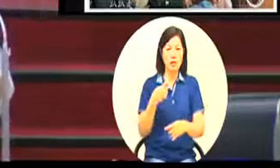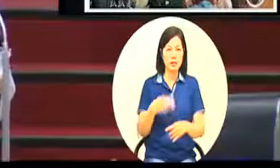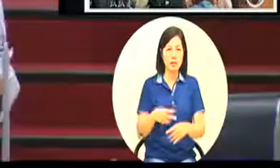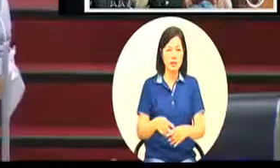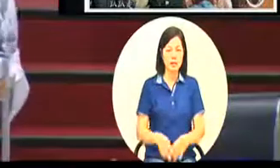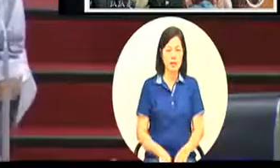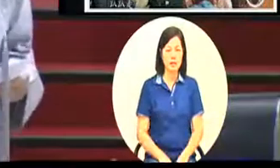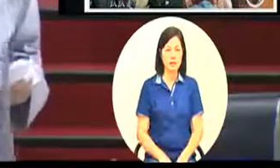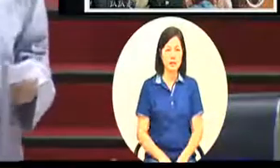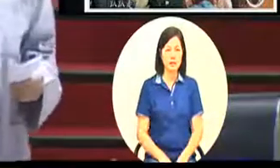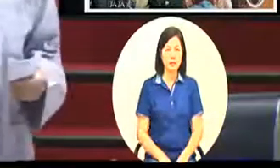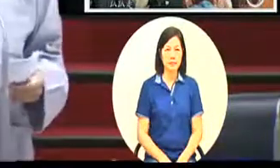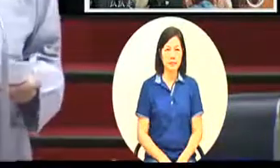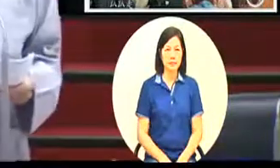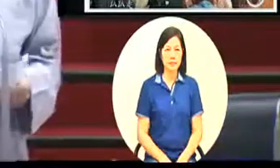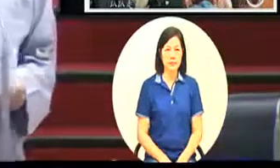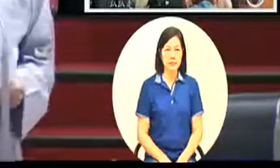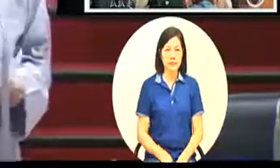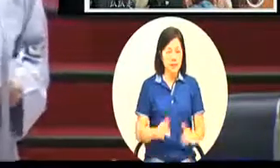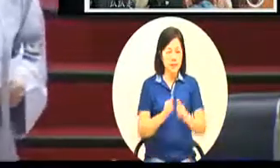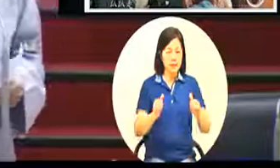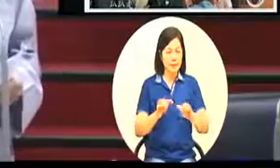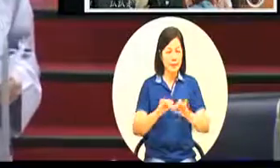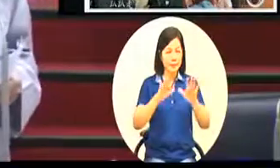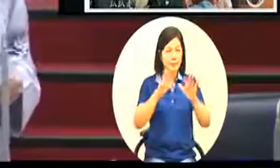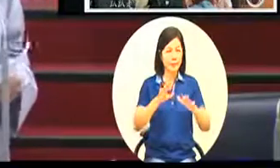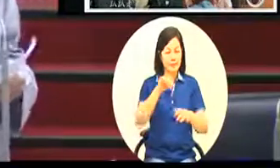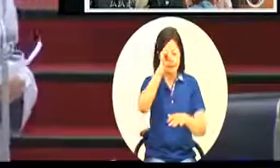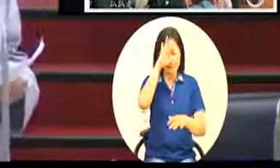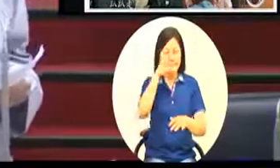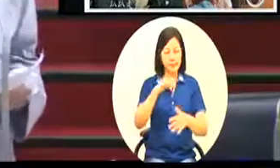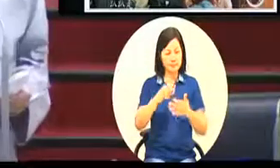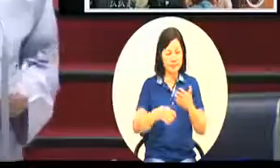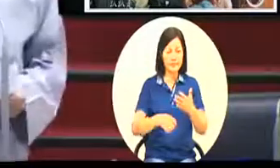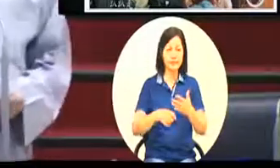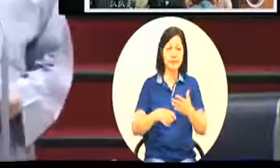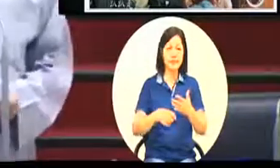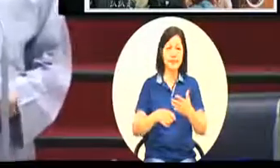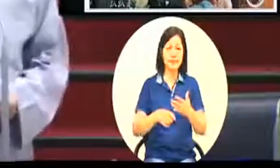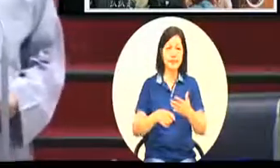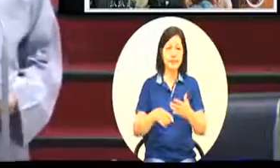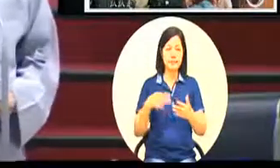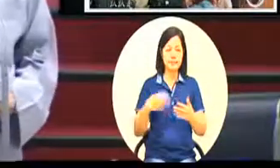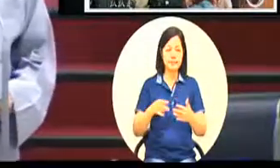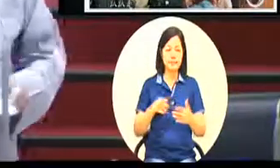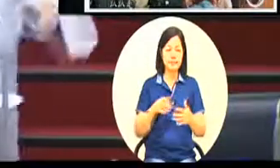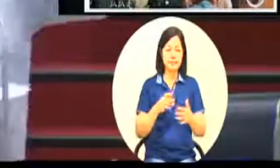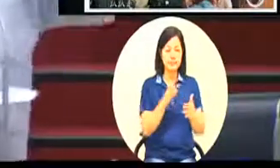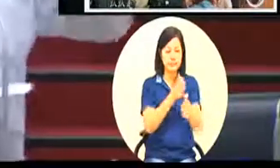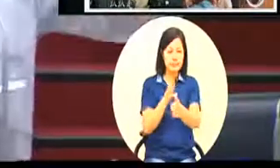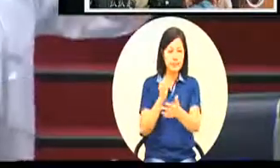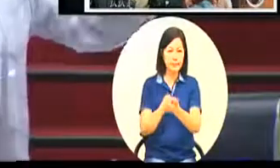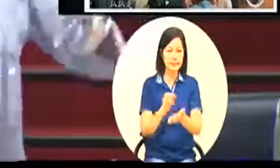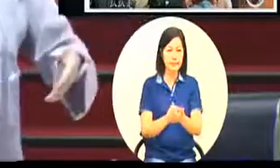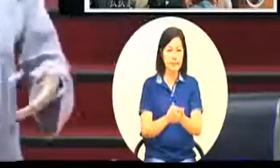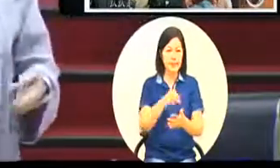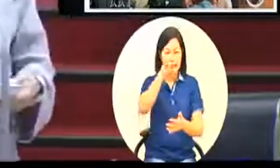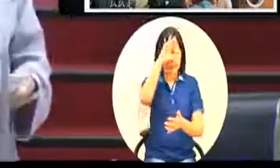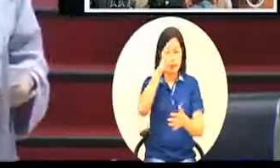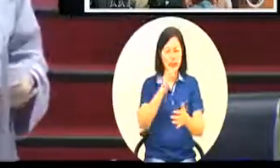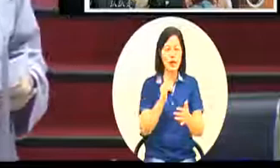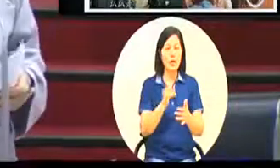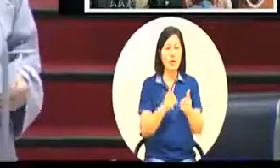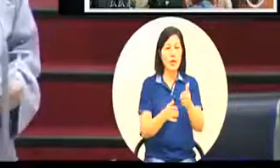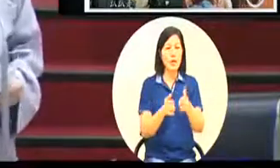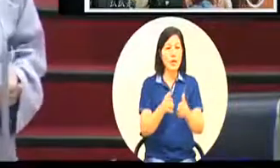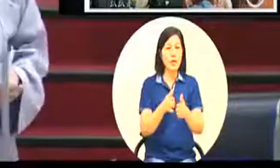嘞。所以这民进党的制度，高雄这个。民调，党员的问，党员即马初